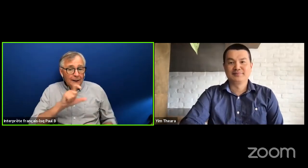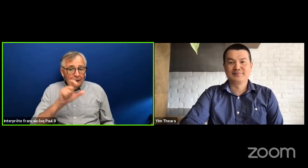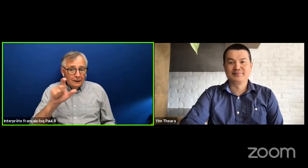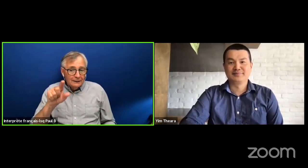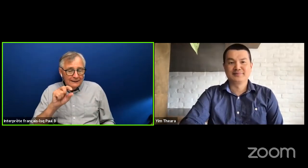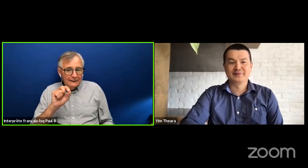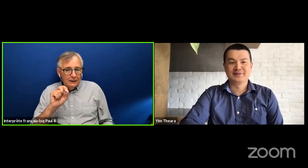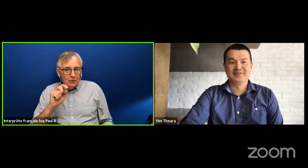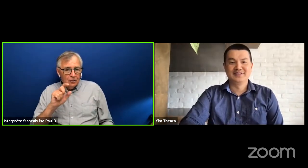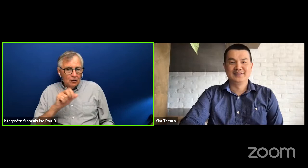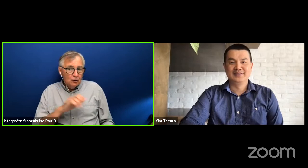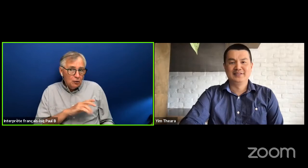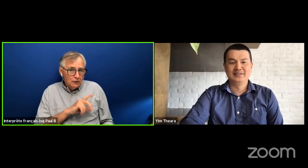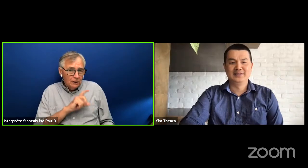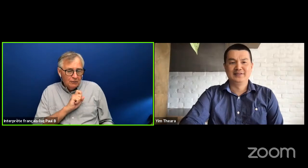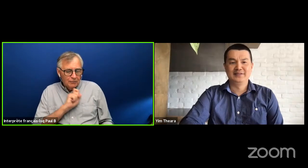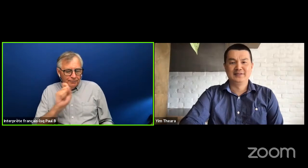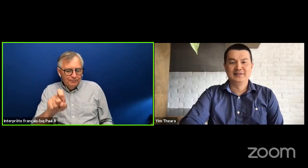moi,